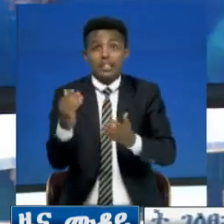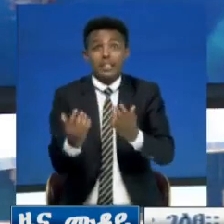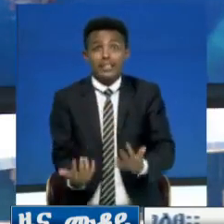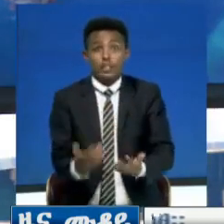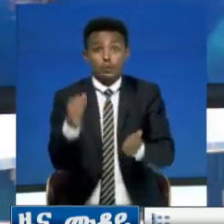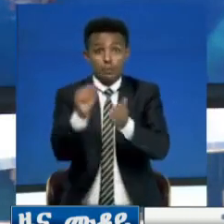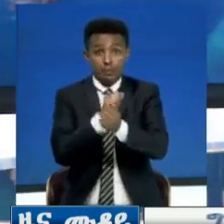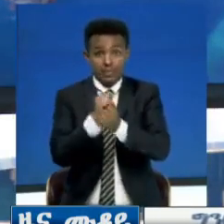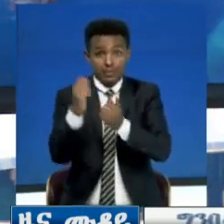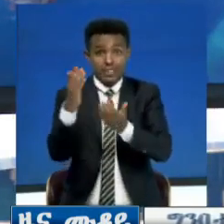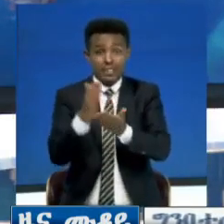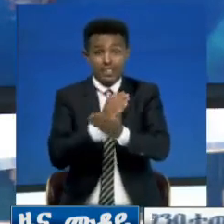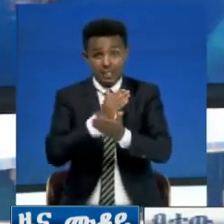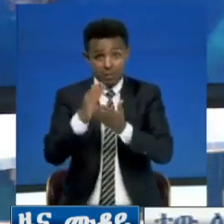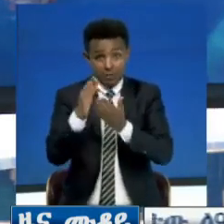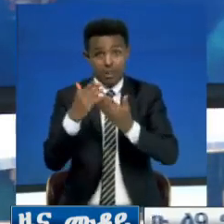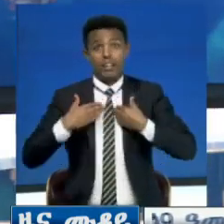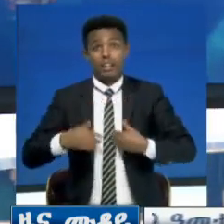ተናግረዋል። እያየው ተስፋውን